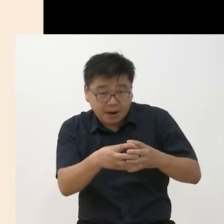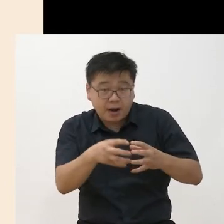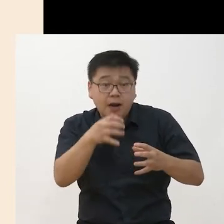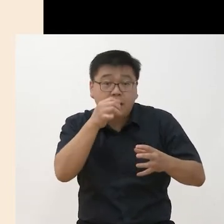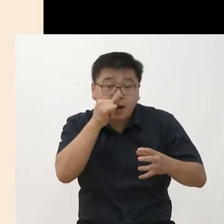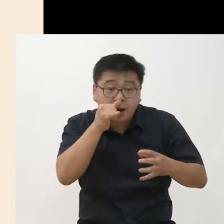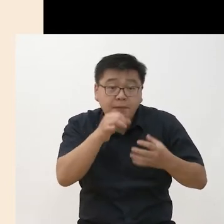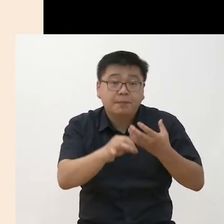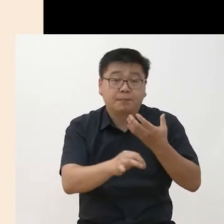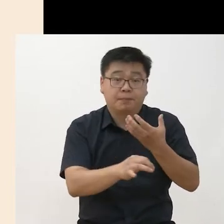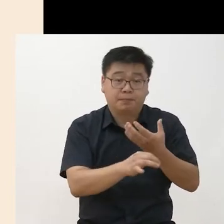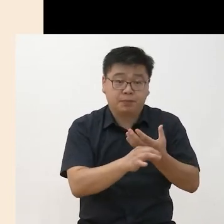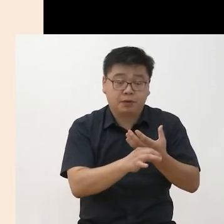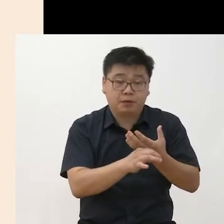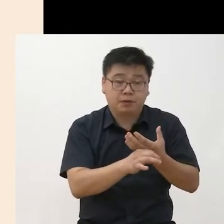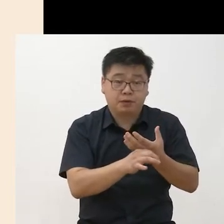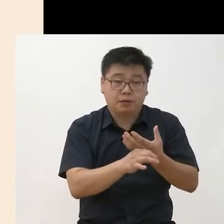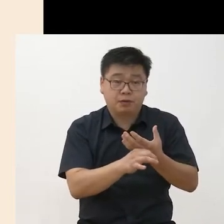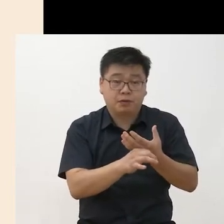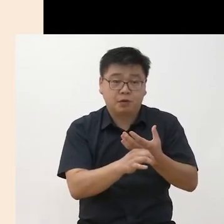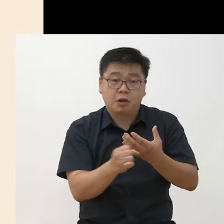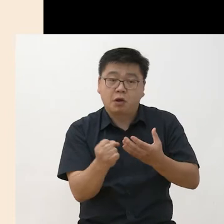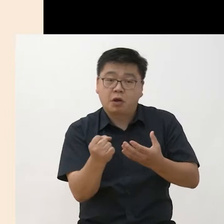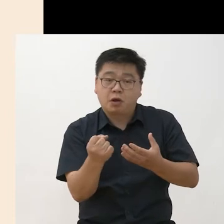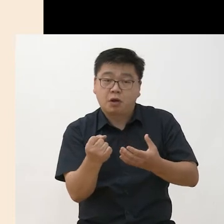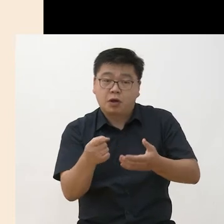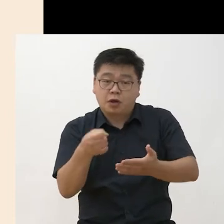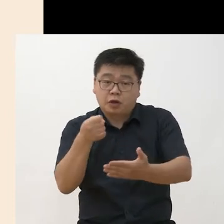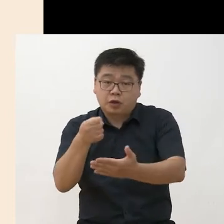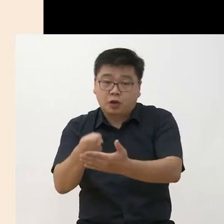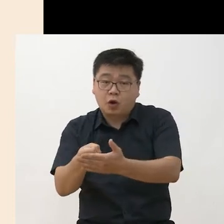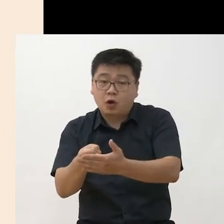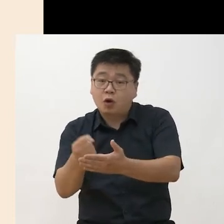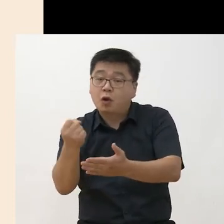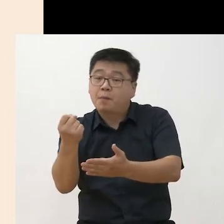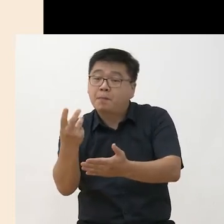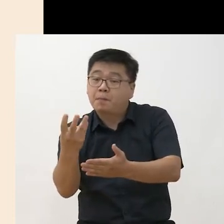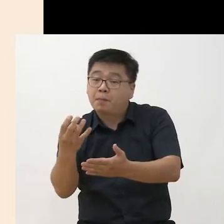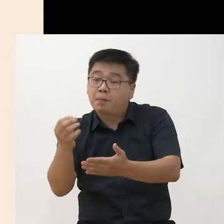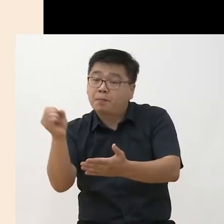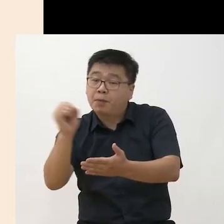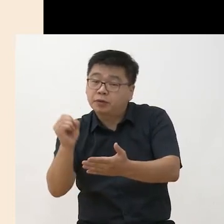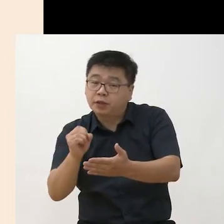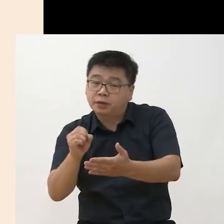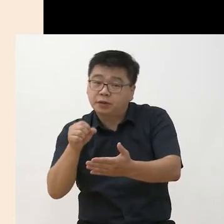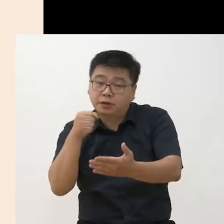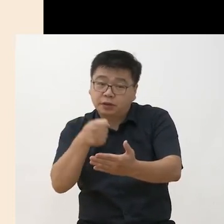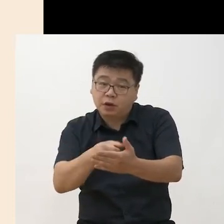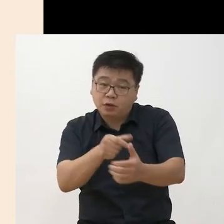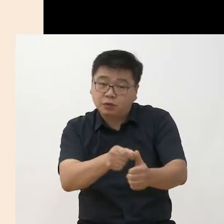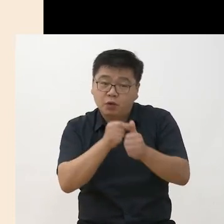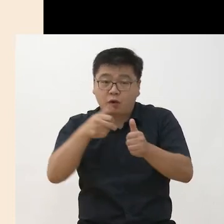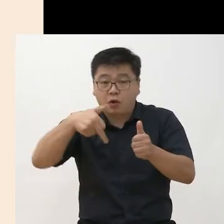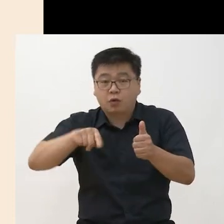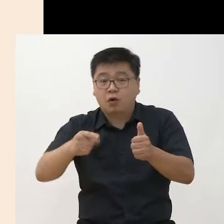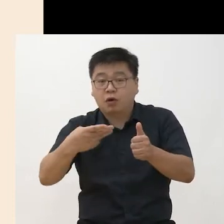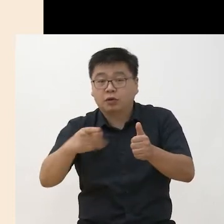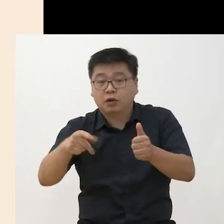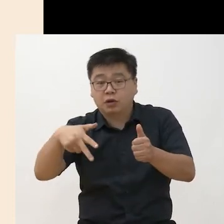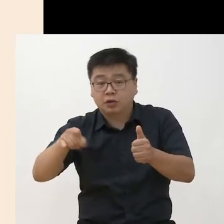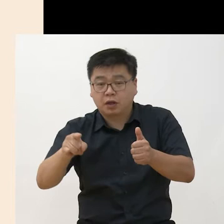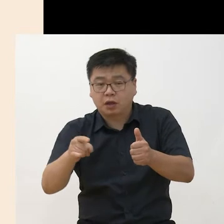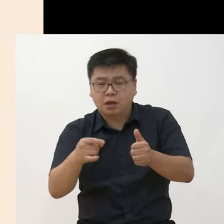일정 비율 이상을 선정하는 청년단체 쿼터제를 시행합니다. 청년단체는 구성원